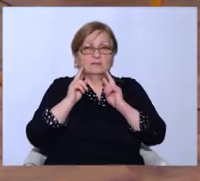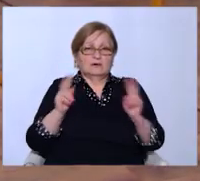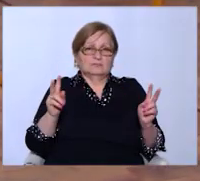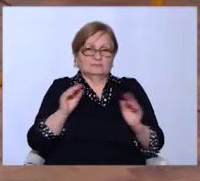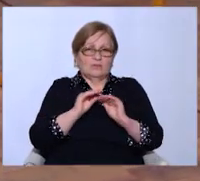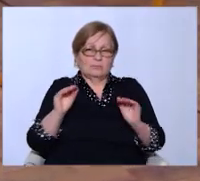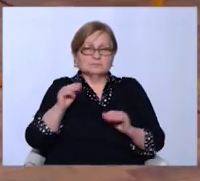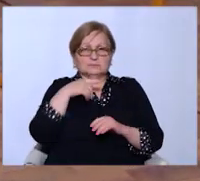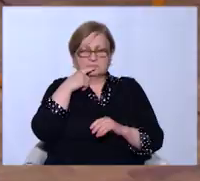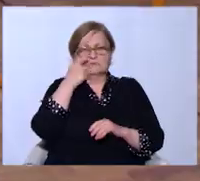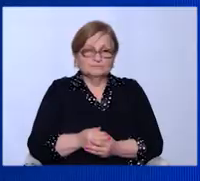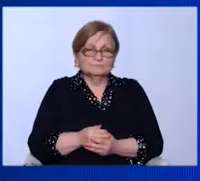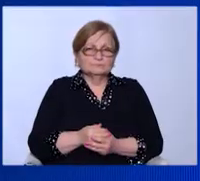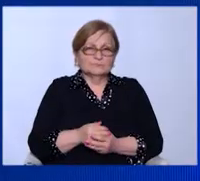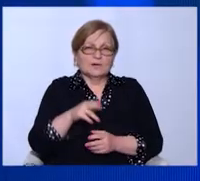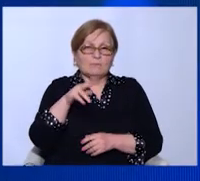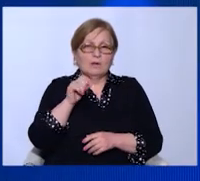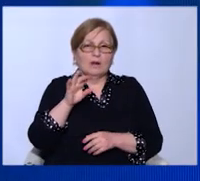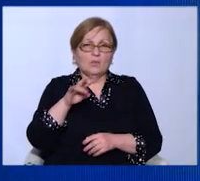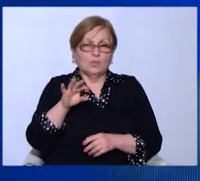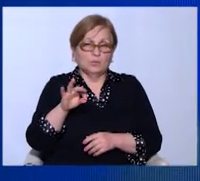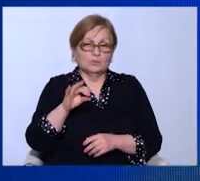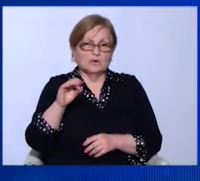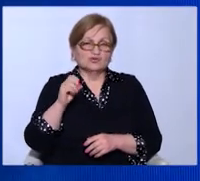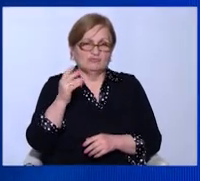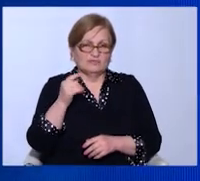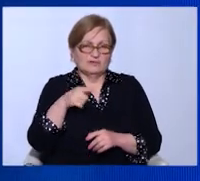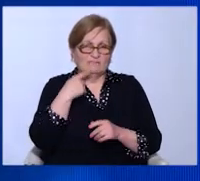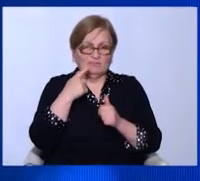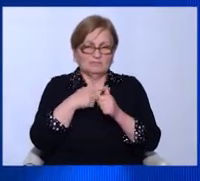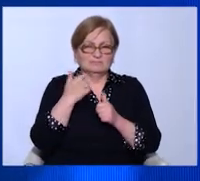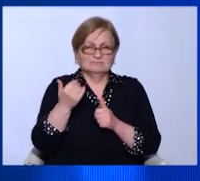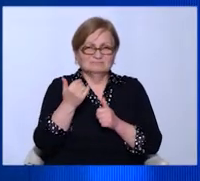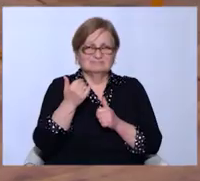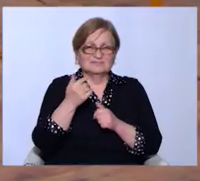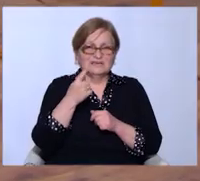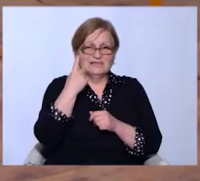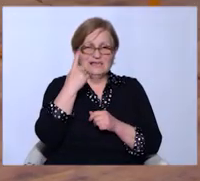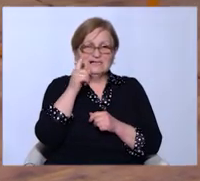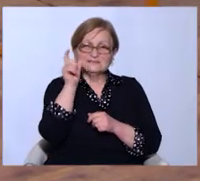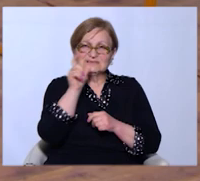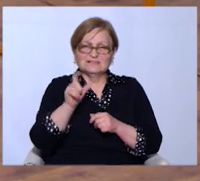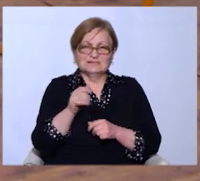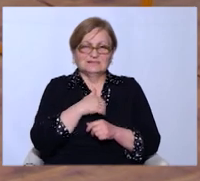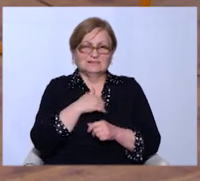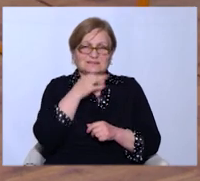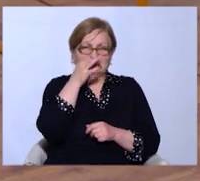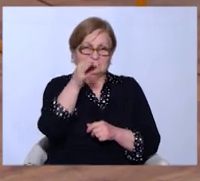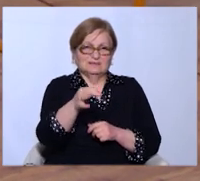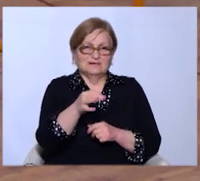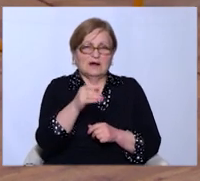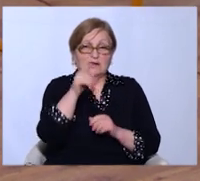ვერსია მაინც გვეუბნება, რომ თავი მოუკლავს. პაოლო იაშვილი ვახსენეთ და მოდით არ გამოვტოვოთ მისი ერთ-ერთი ლექსი, რომელიც ასევე